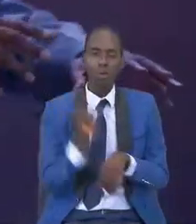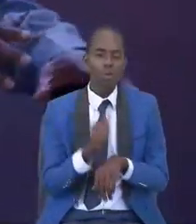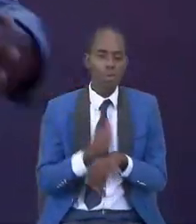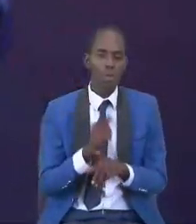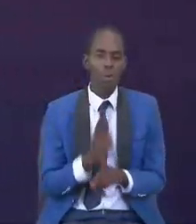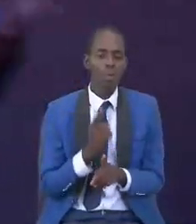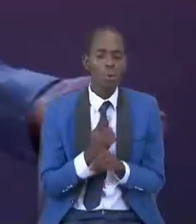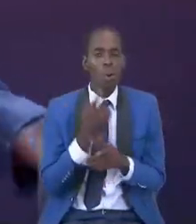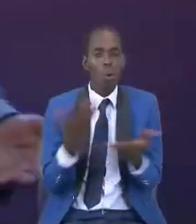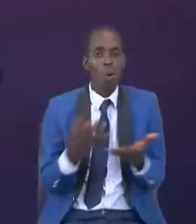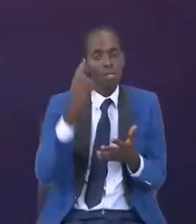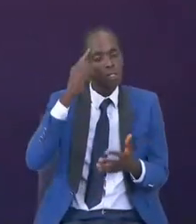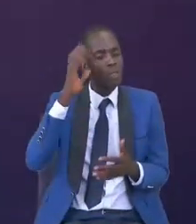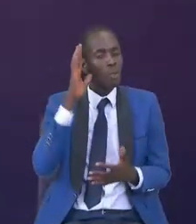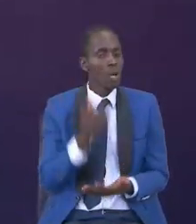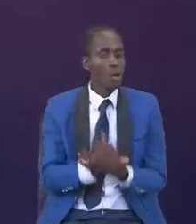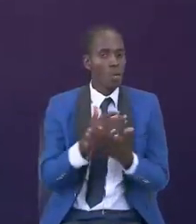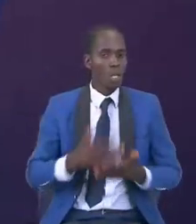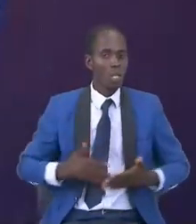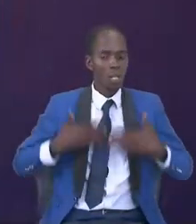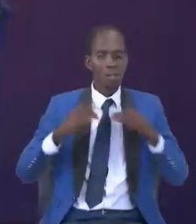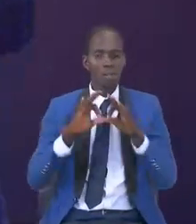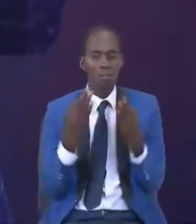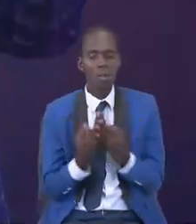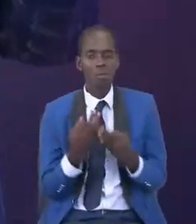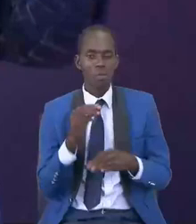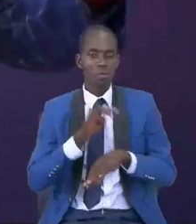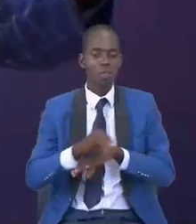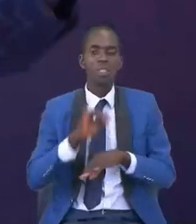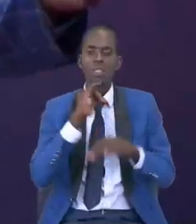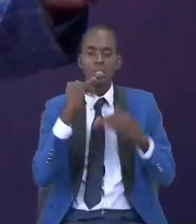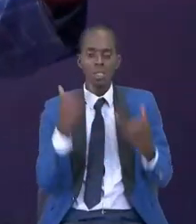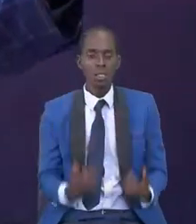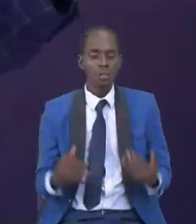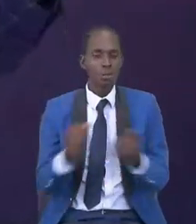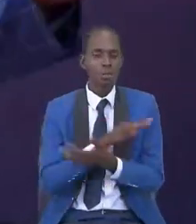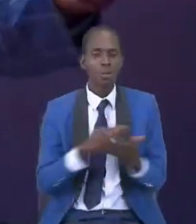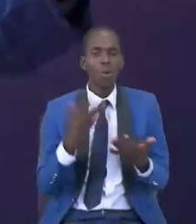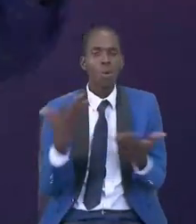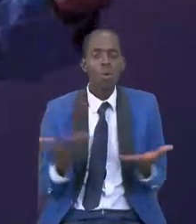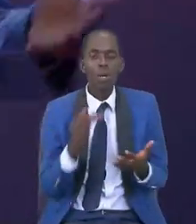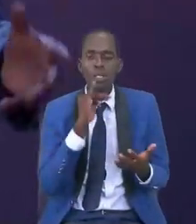vie, ta famille et aider ton ministère est en train de te détruire. Quelle est la solution? Ça, c'est